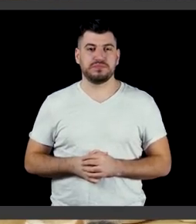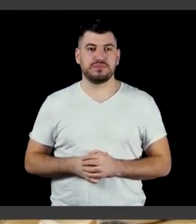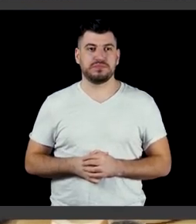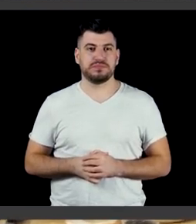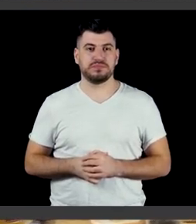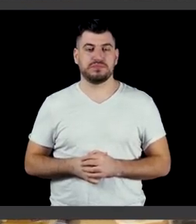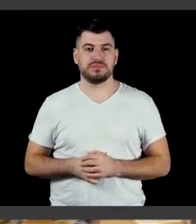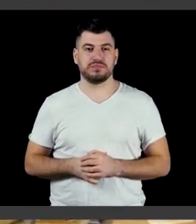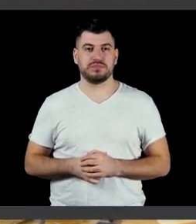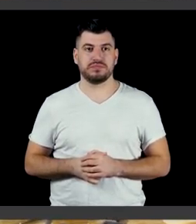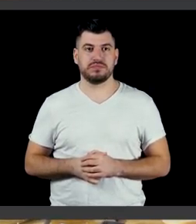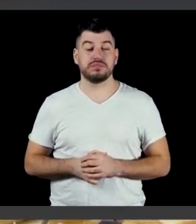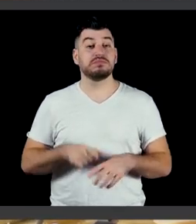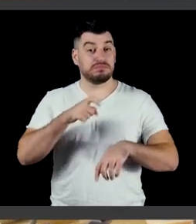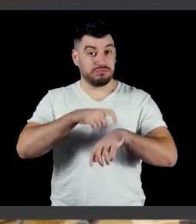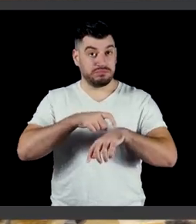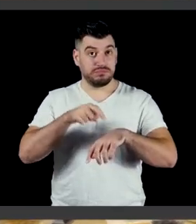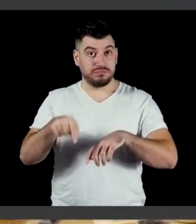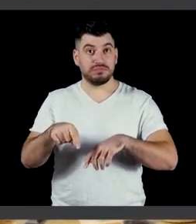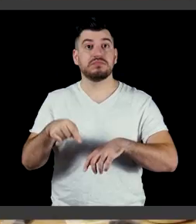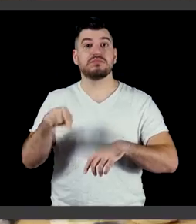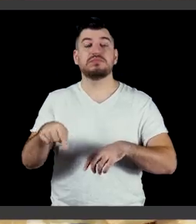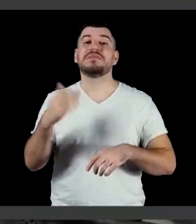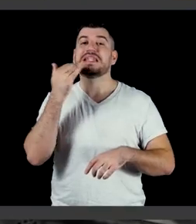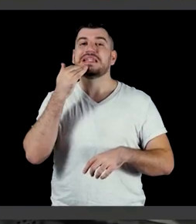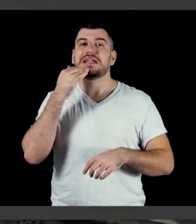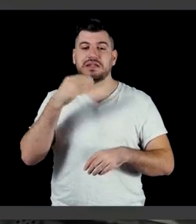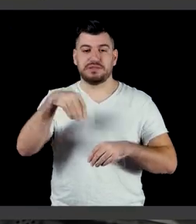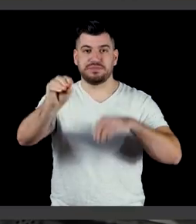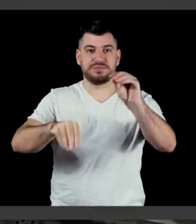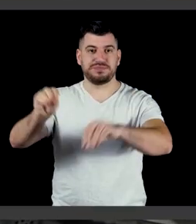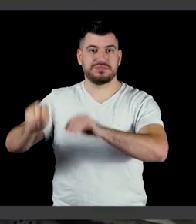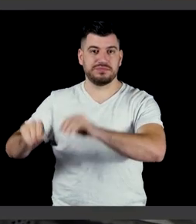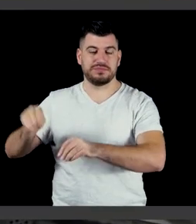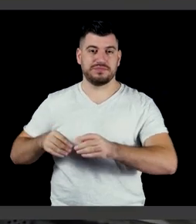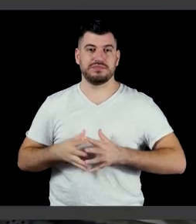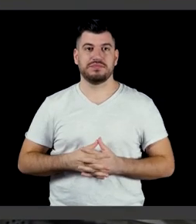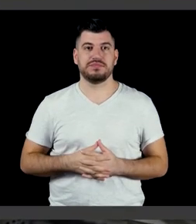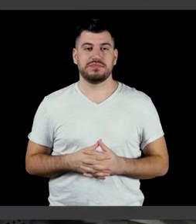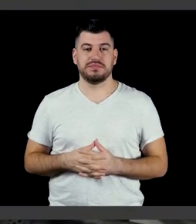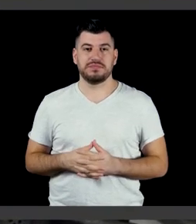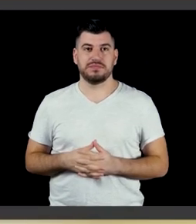Και έτσι όπως είναι, θα πετάξω λίγες φέτες τυρί από πάνω. Μία, δύο,